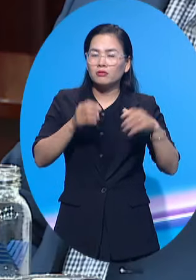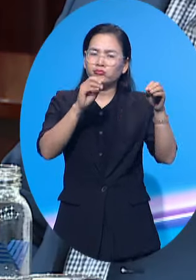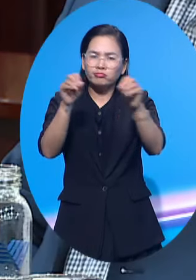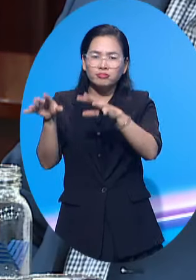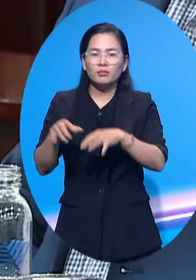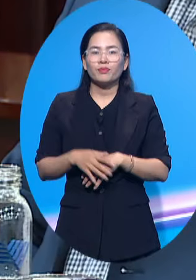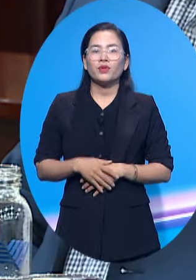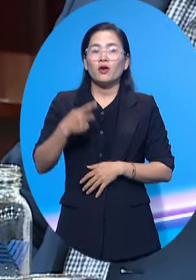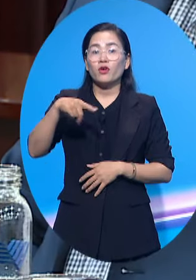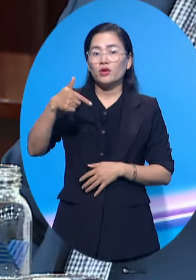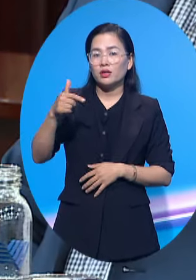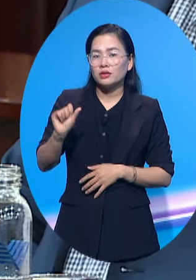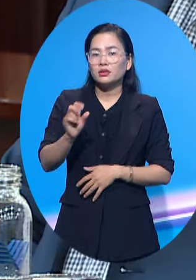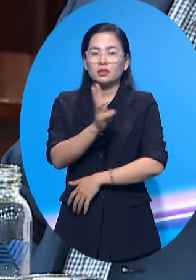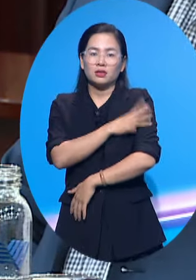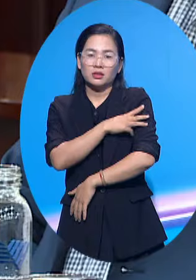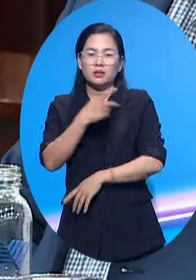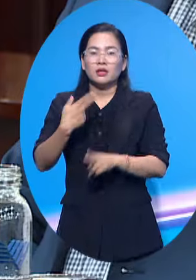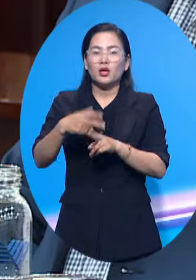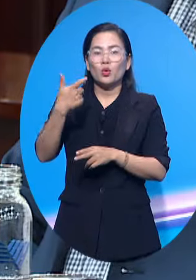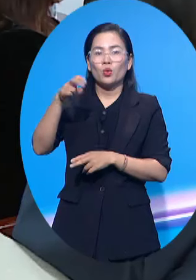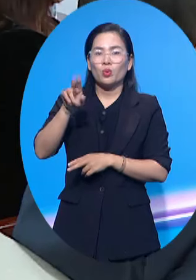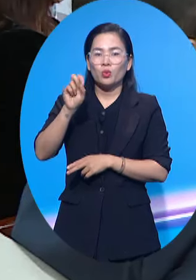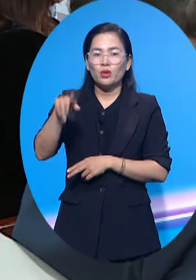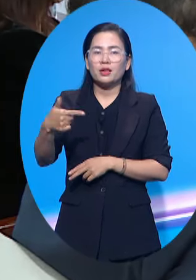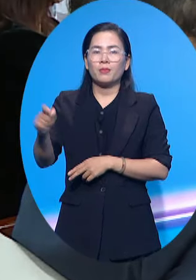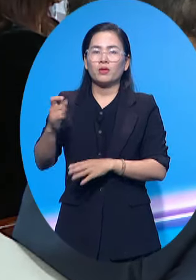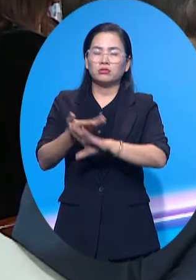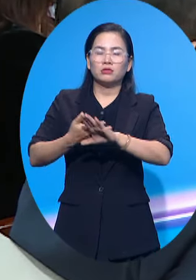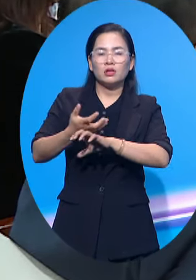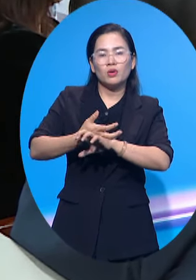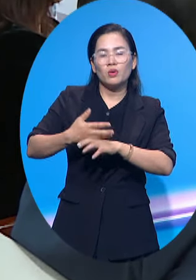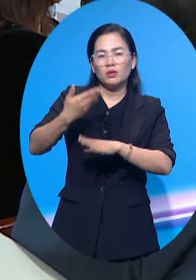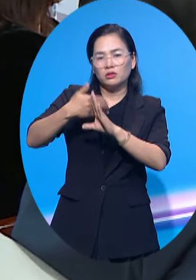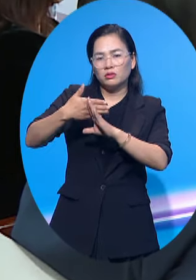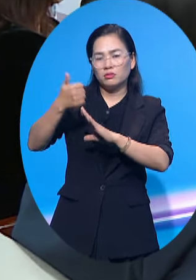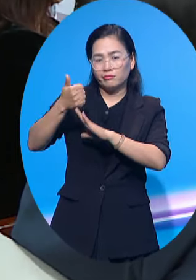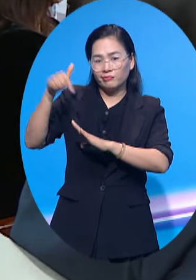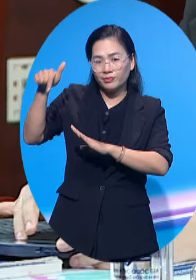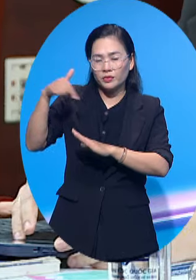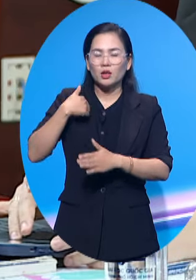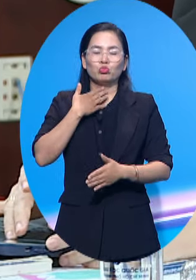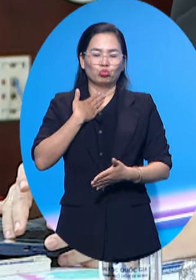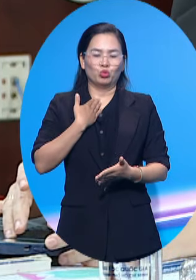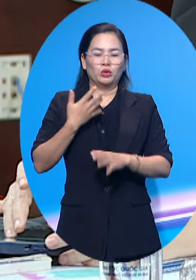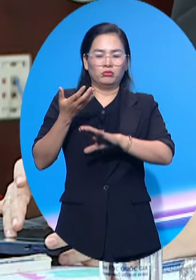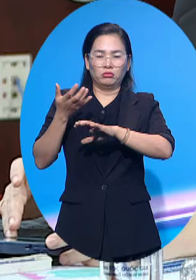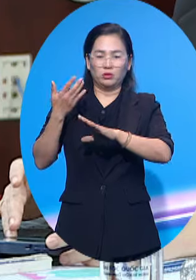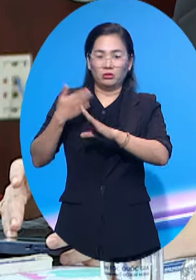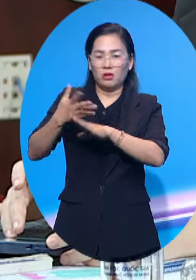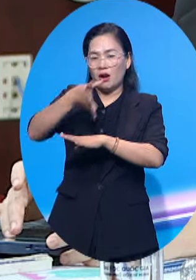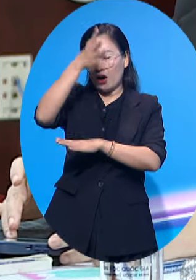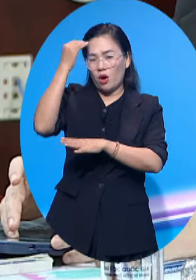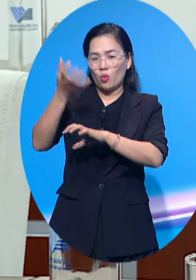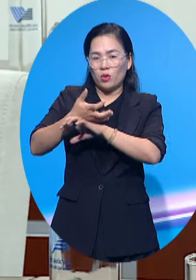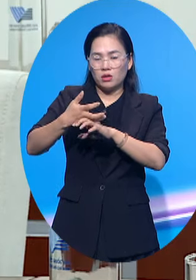Giáo sư Tiến sĩ Vũ Hải Quân, Giám đốc Đại học Quốc gia Thành phố Hồ Chí Minh, mục tiêu hướng đến của đơn vị là trở thành trung tâm hàng đầu về nghiên cứu ứng